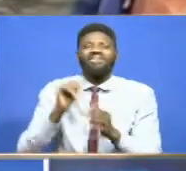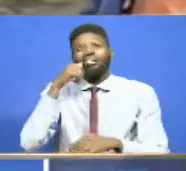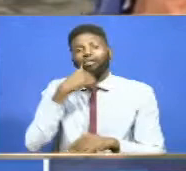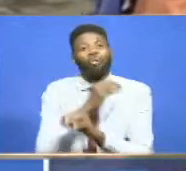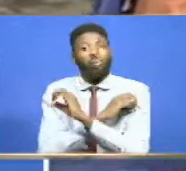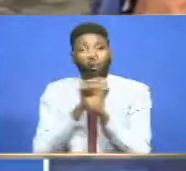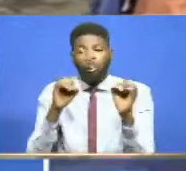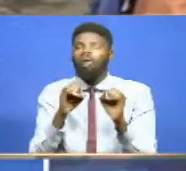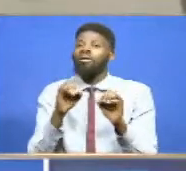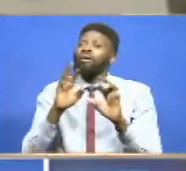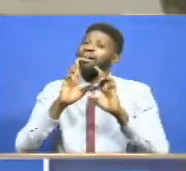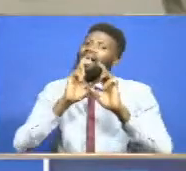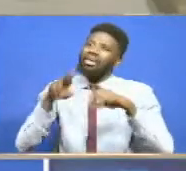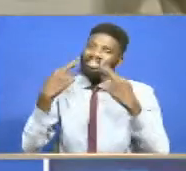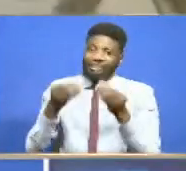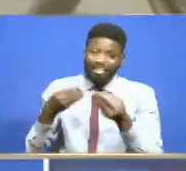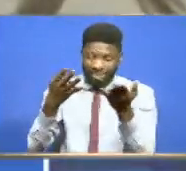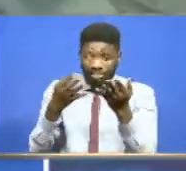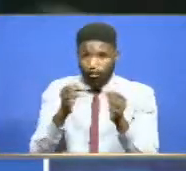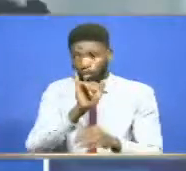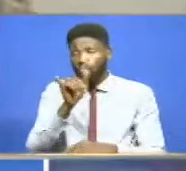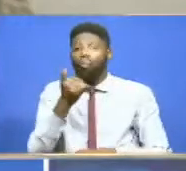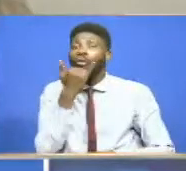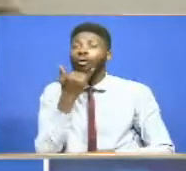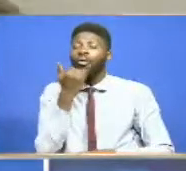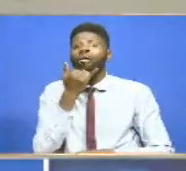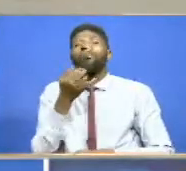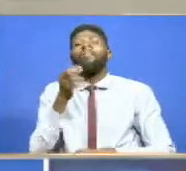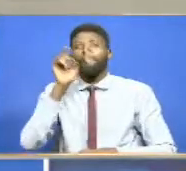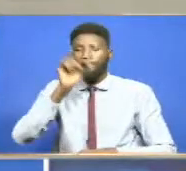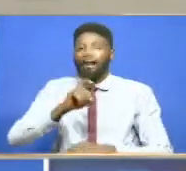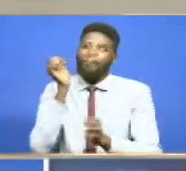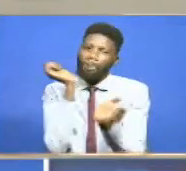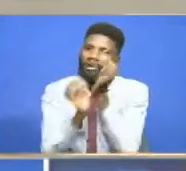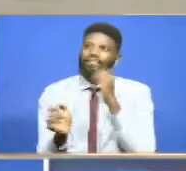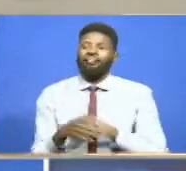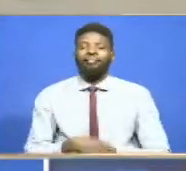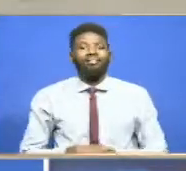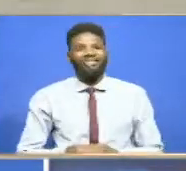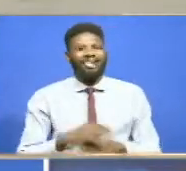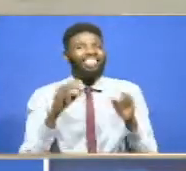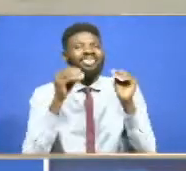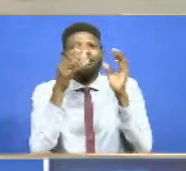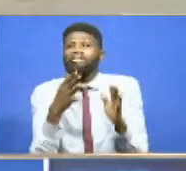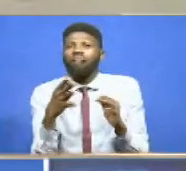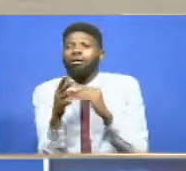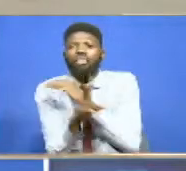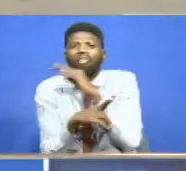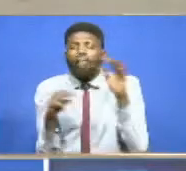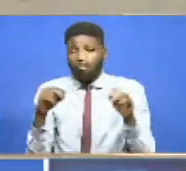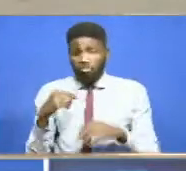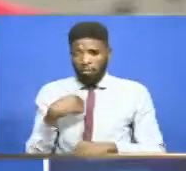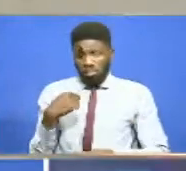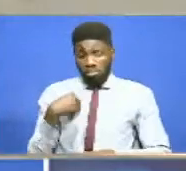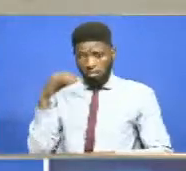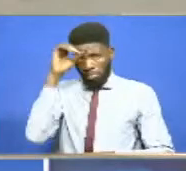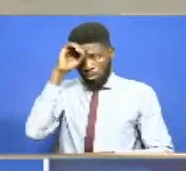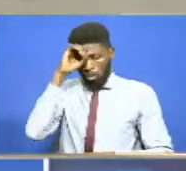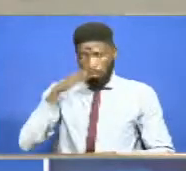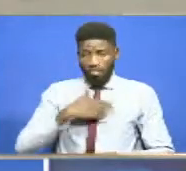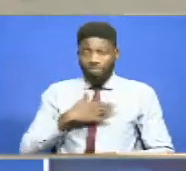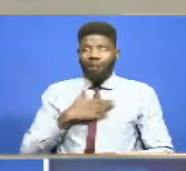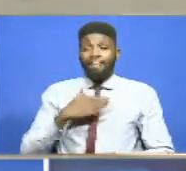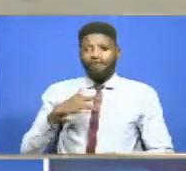hatua kali, sheria kali. Kwa sababu ni walimu ndio waliiba. Sasa mimi upande yangu naona walimu ndio